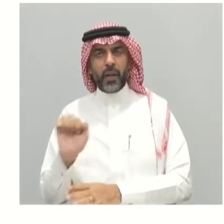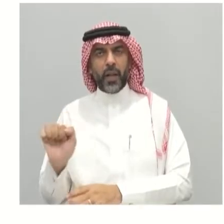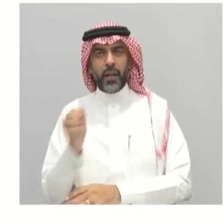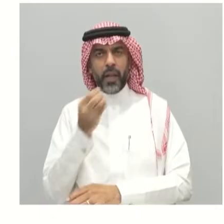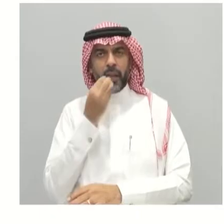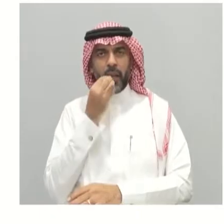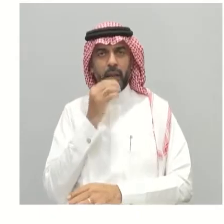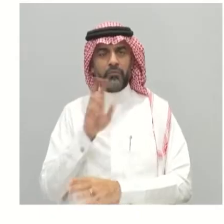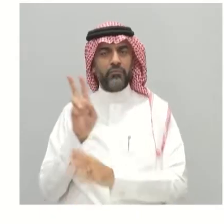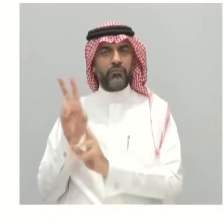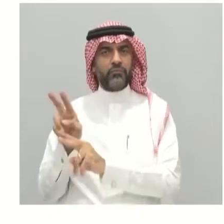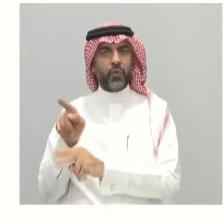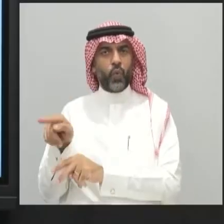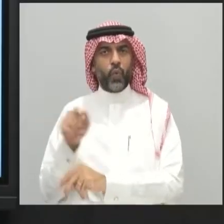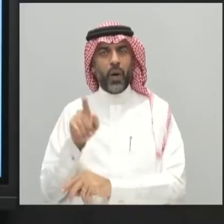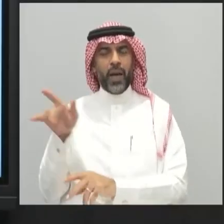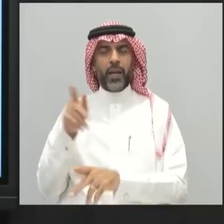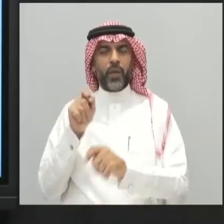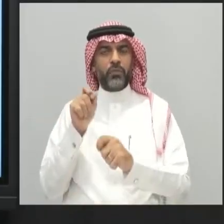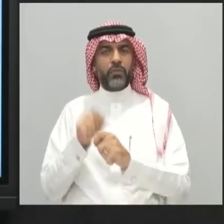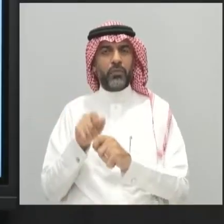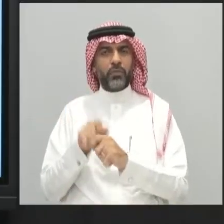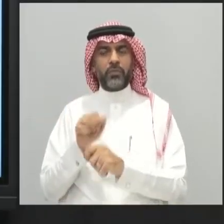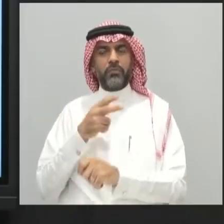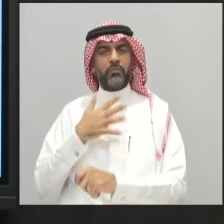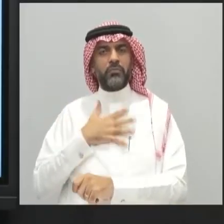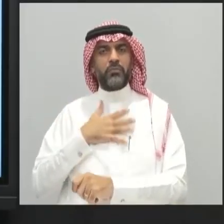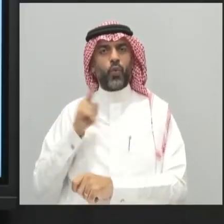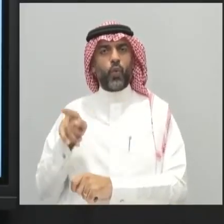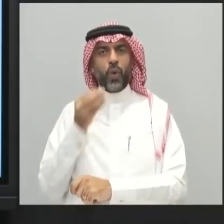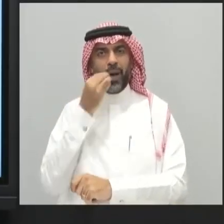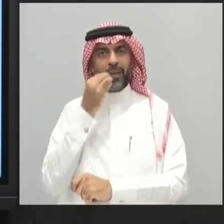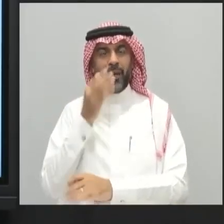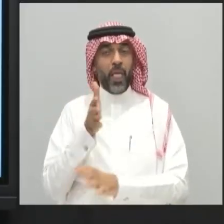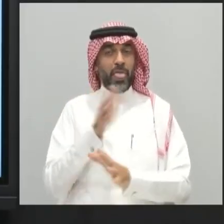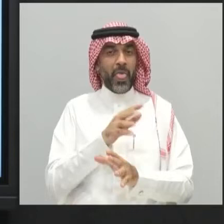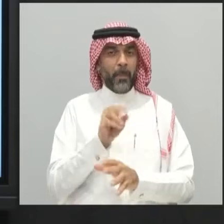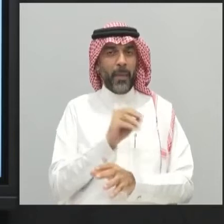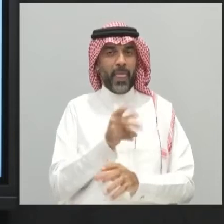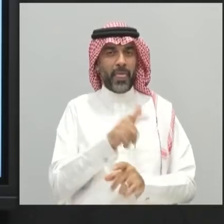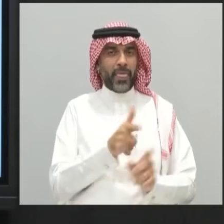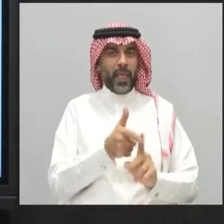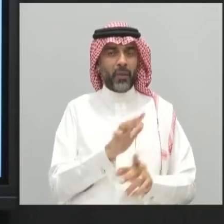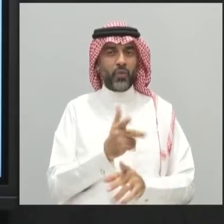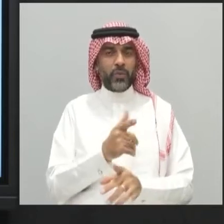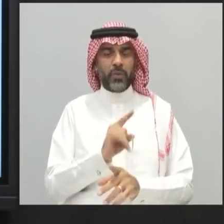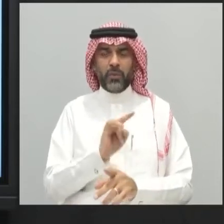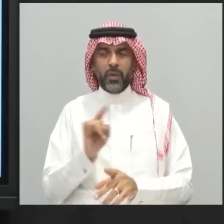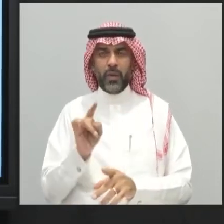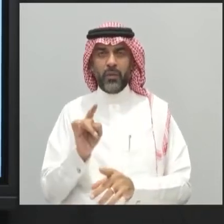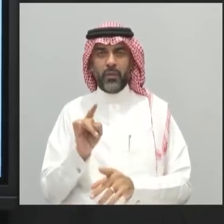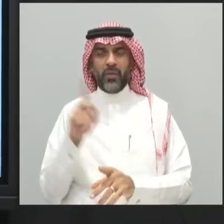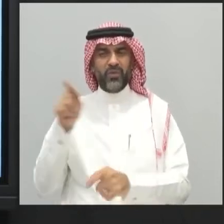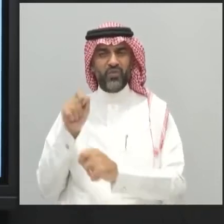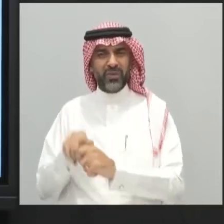التغذيه اي انها تصنع غذائها بنفسها والبعض الاخر غير ذات التغذيه اي